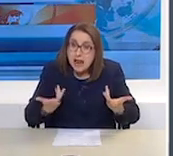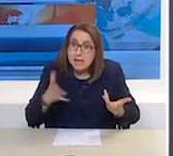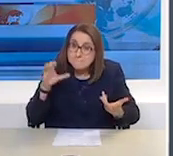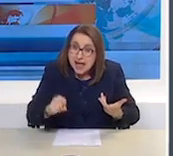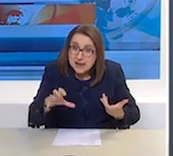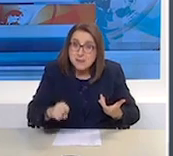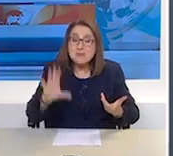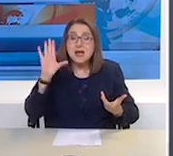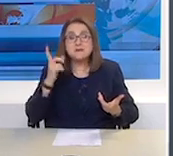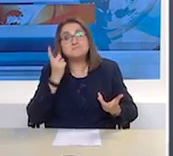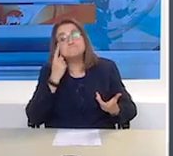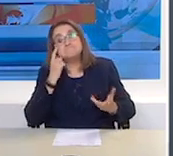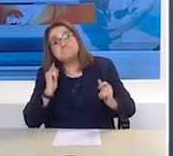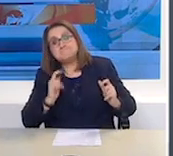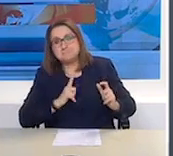εφαρμογή αυτή.